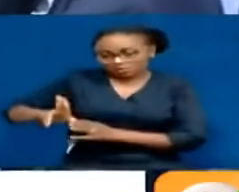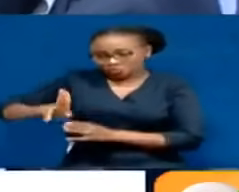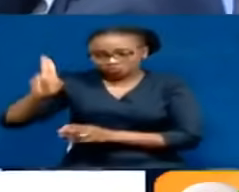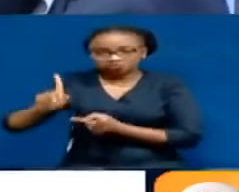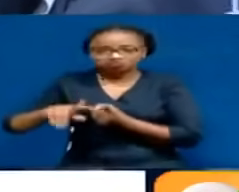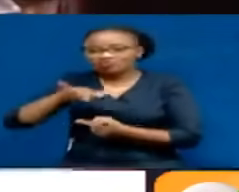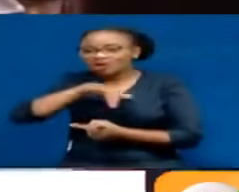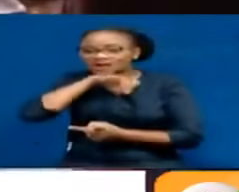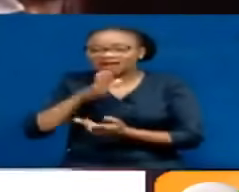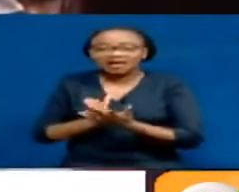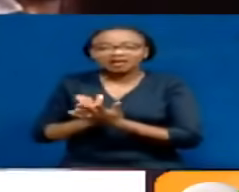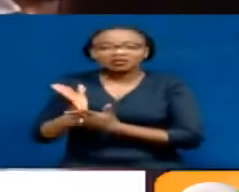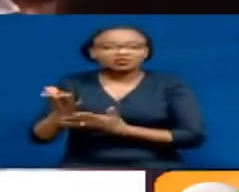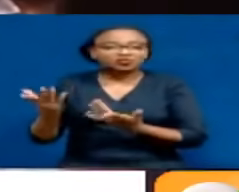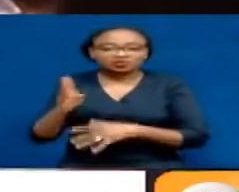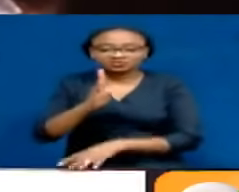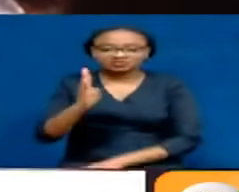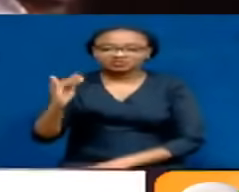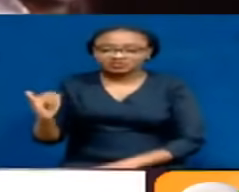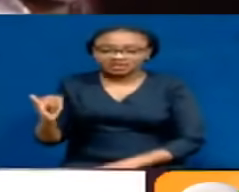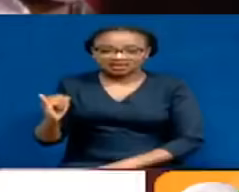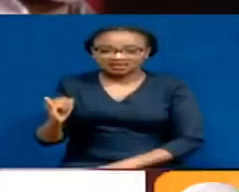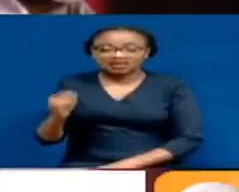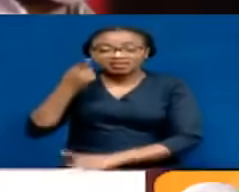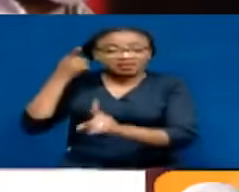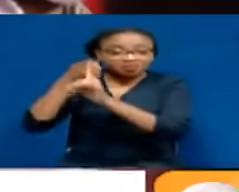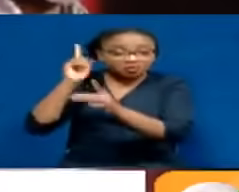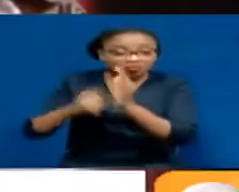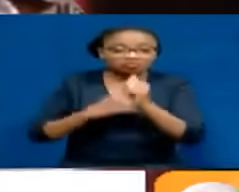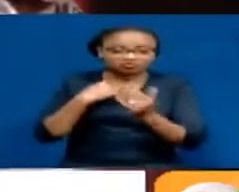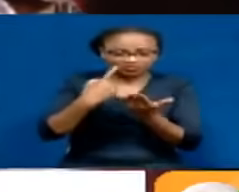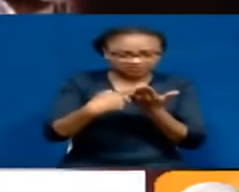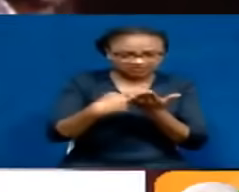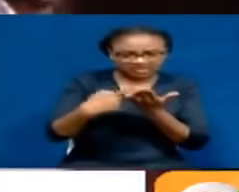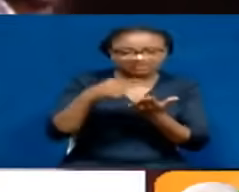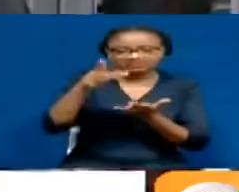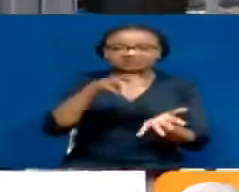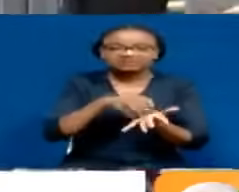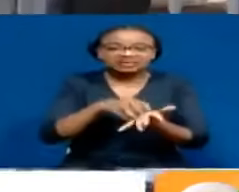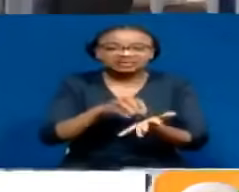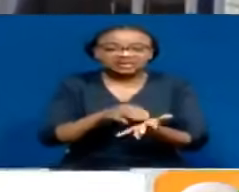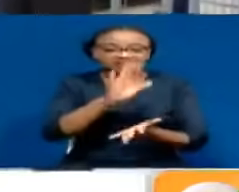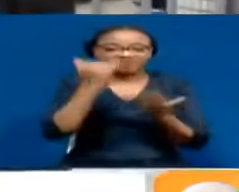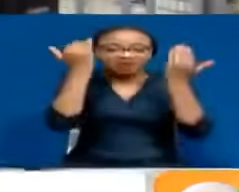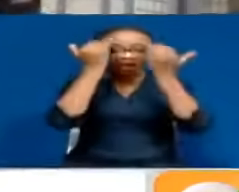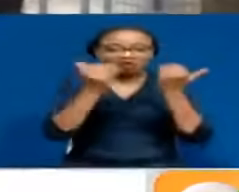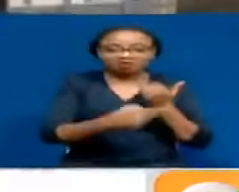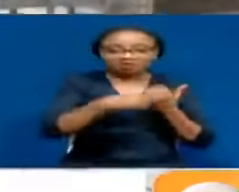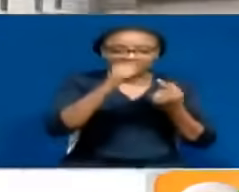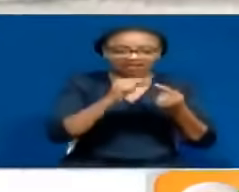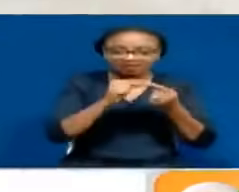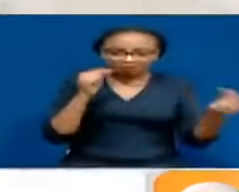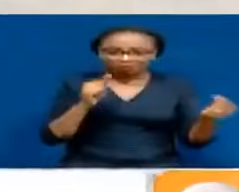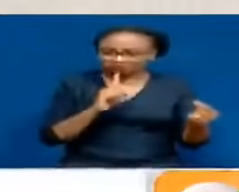Kenyatta kupitia kamati kuu ya BBI, wanalenga kujadili swala ambalo mahakama kuu ilikosoa